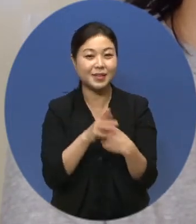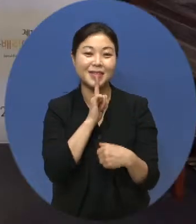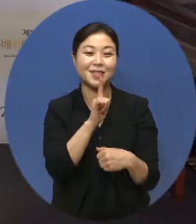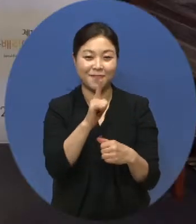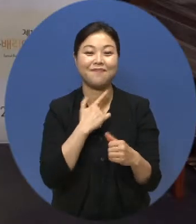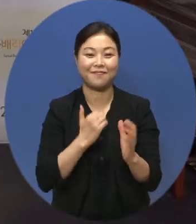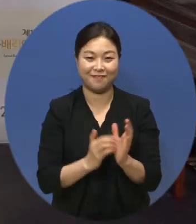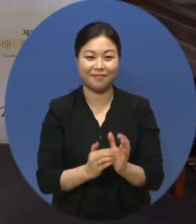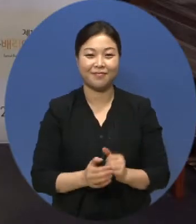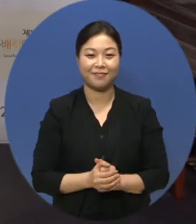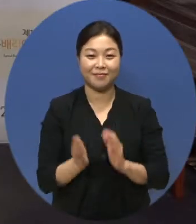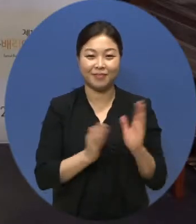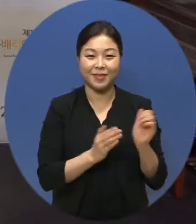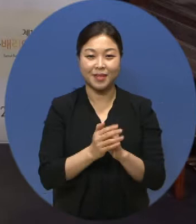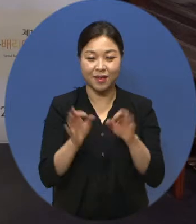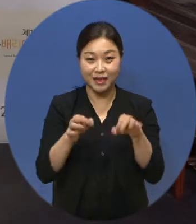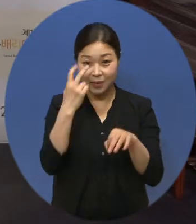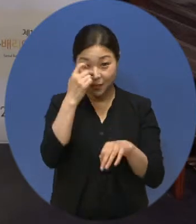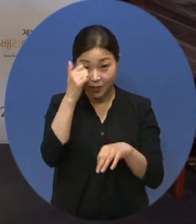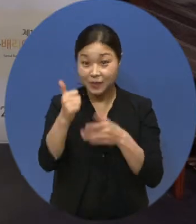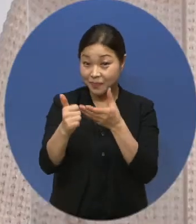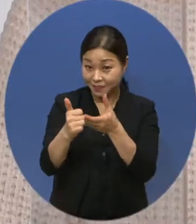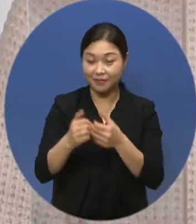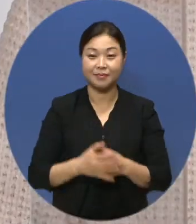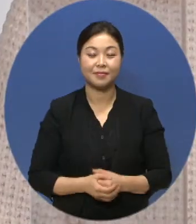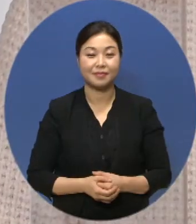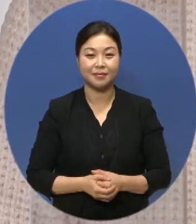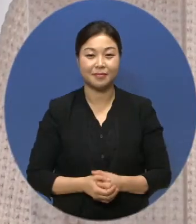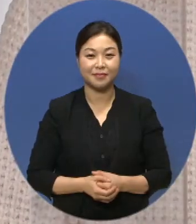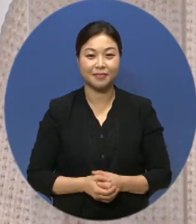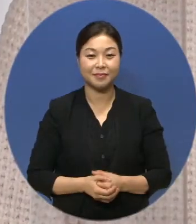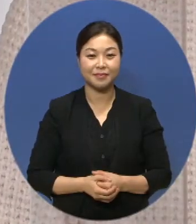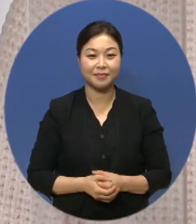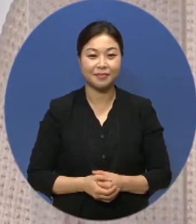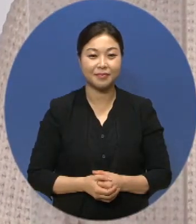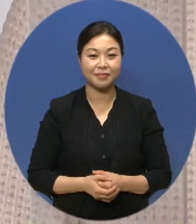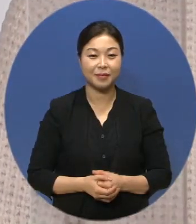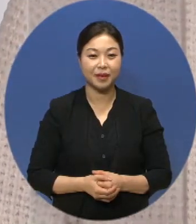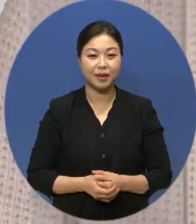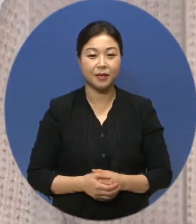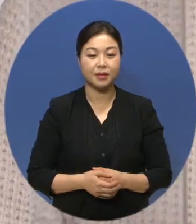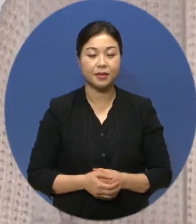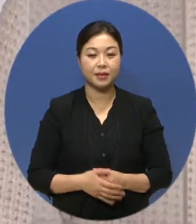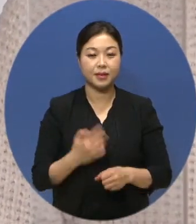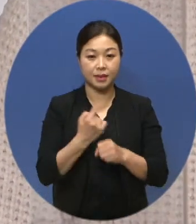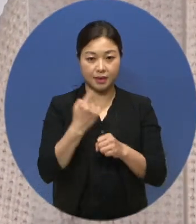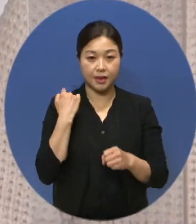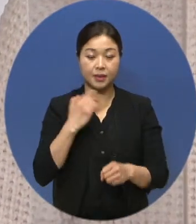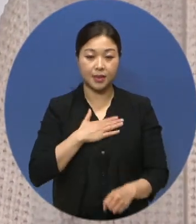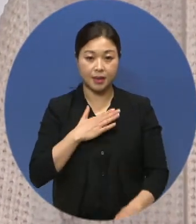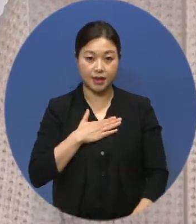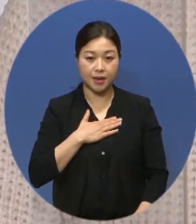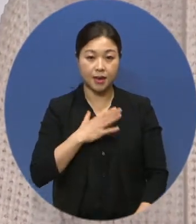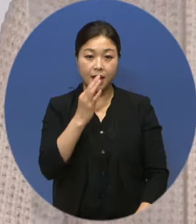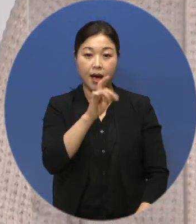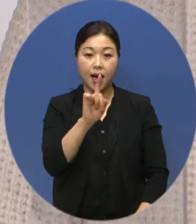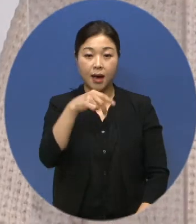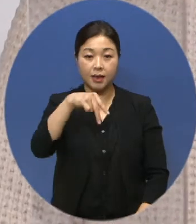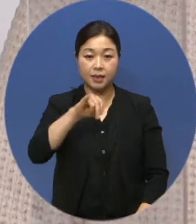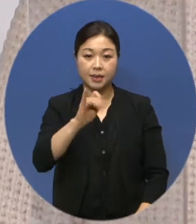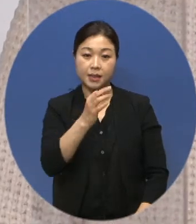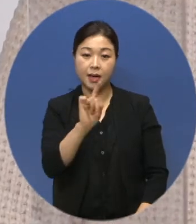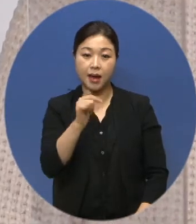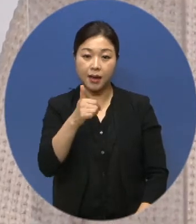네, 김 감독님 들어볼게요. 네. 네. 작년에 제가 아시아나 국제